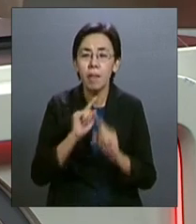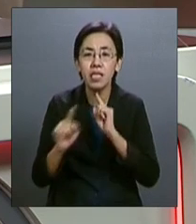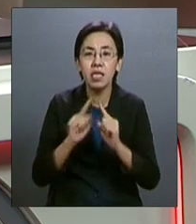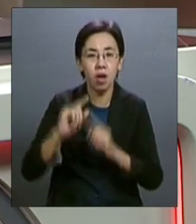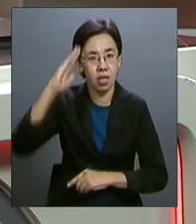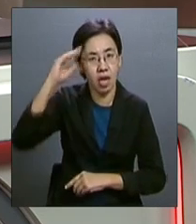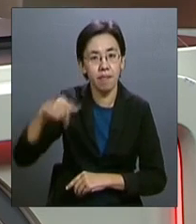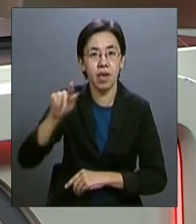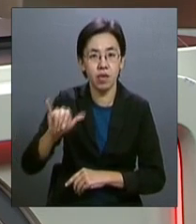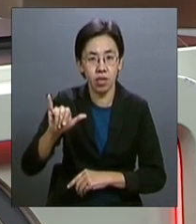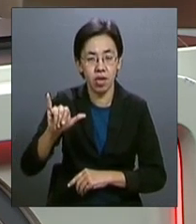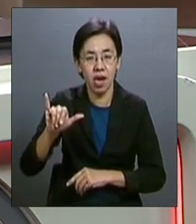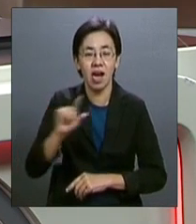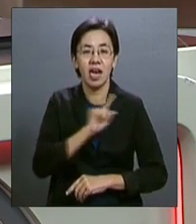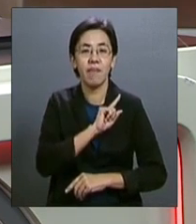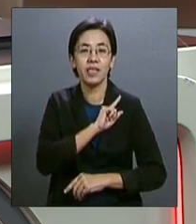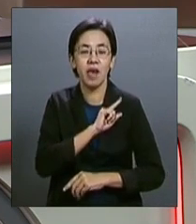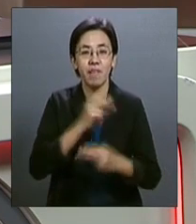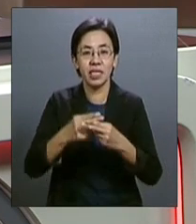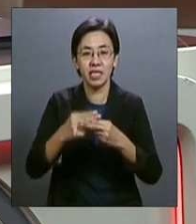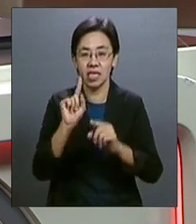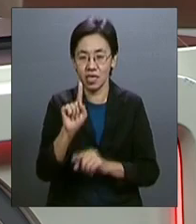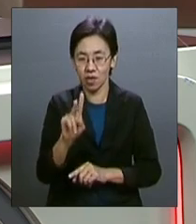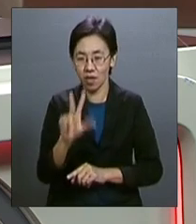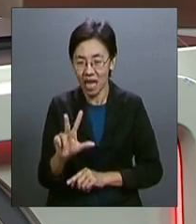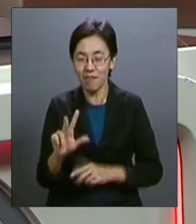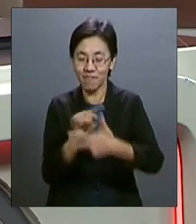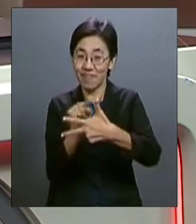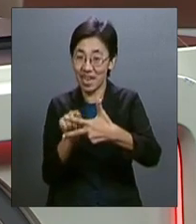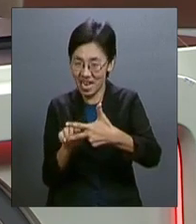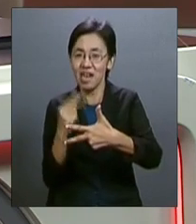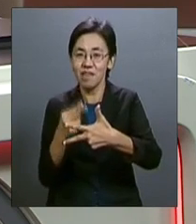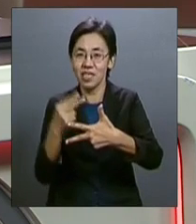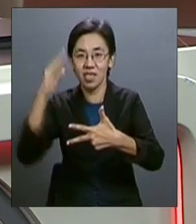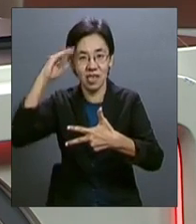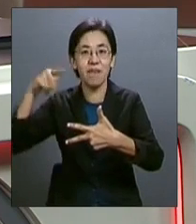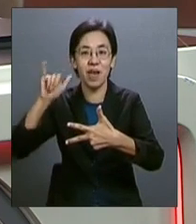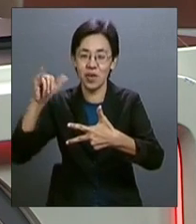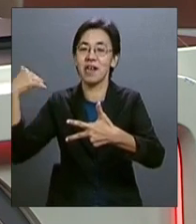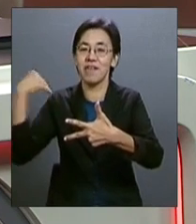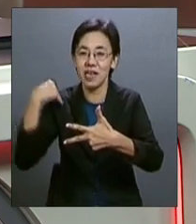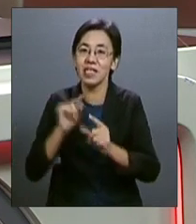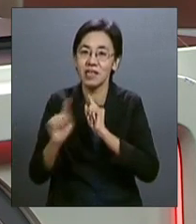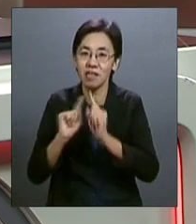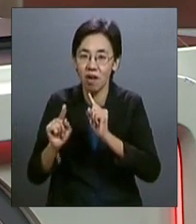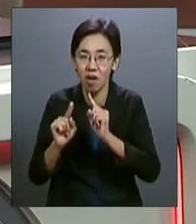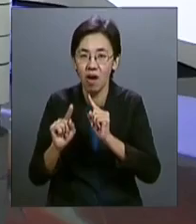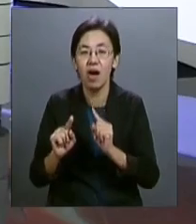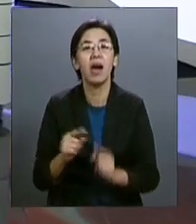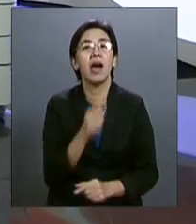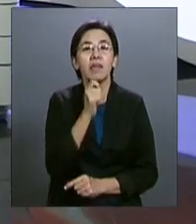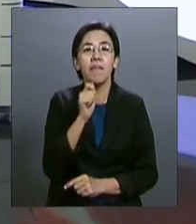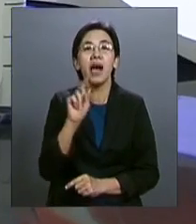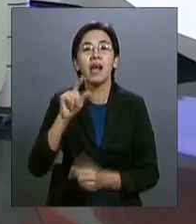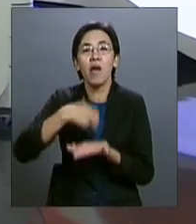ประยุทธ์จันทร์โอชามาเป็น1ใน3รายชื่อนายกรัฐมนตรีของพรรคติดตามจากคุณยานีไหว้ครูรายงานสดมาจากพรรคพลังประชารัฐค่ะ